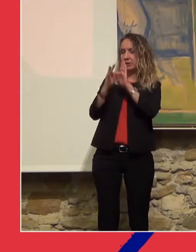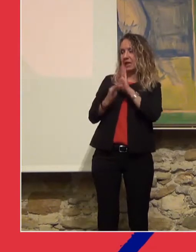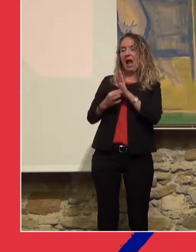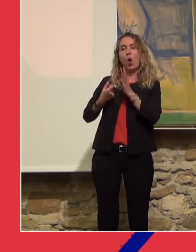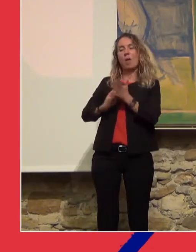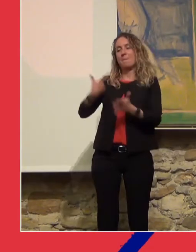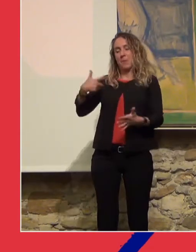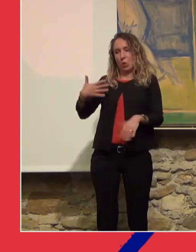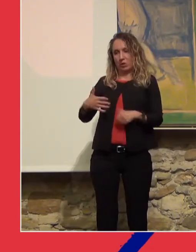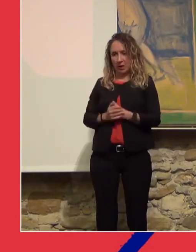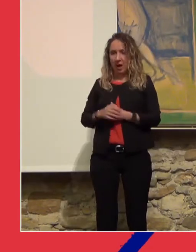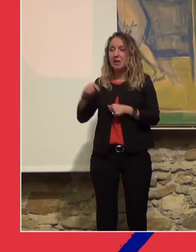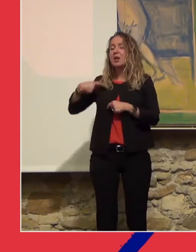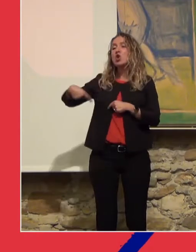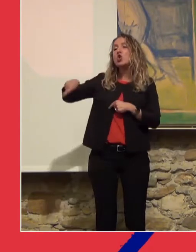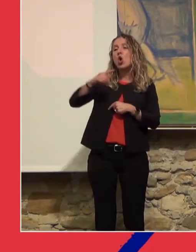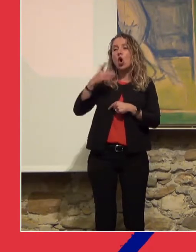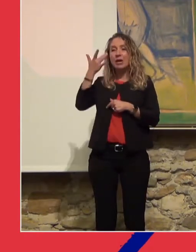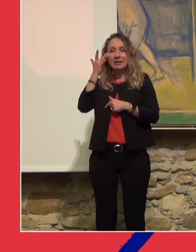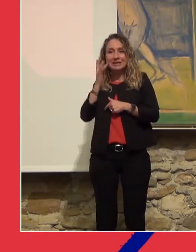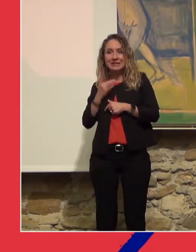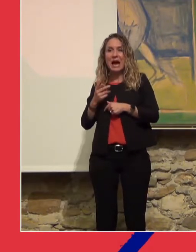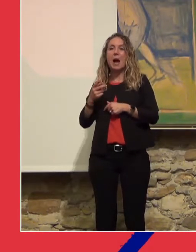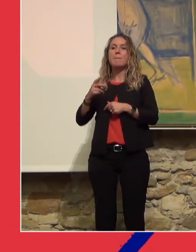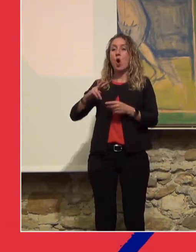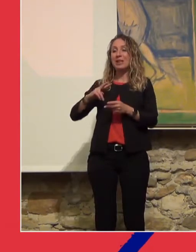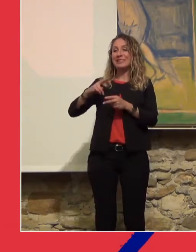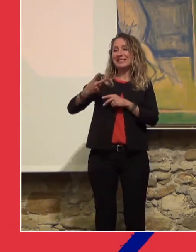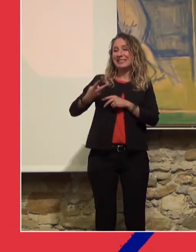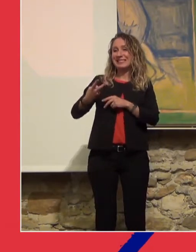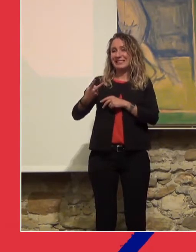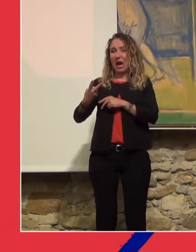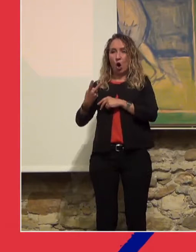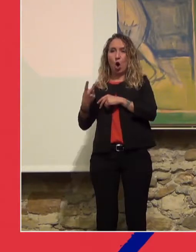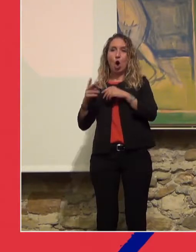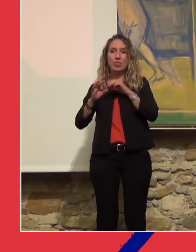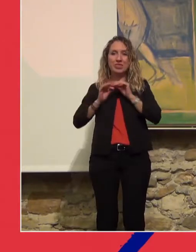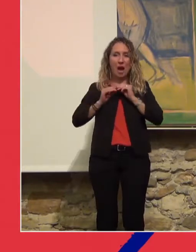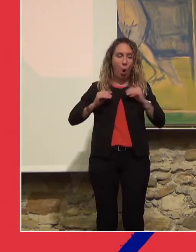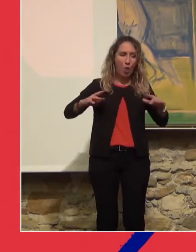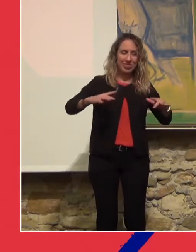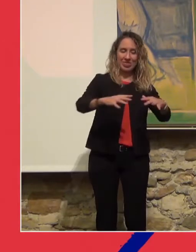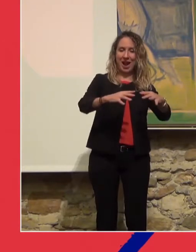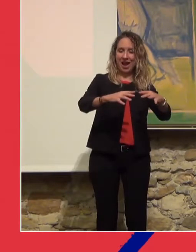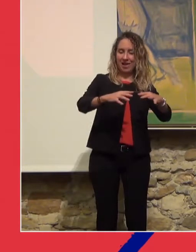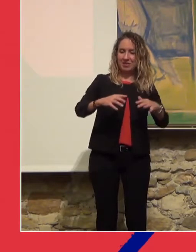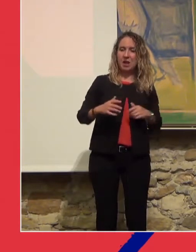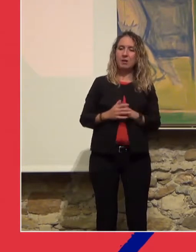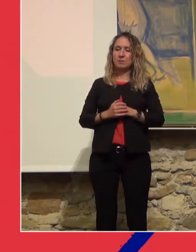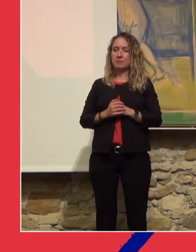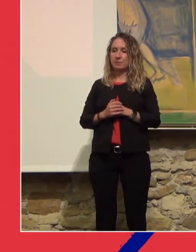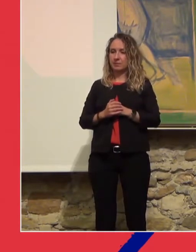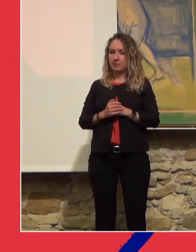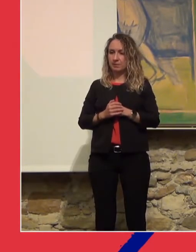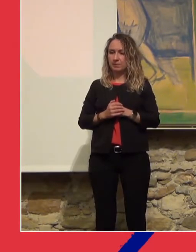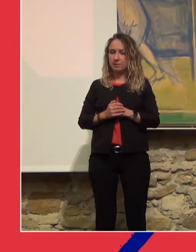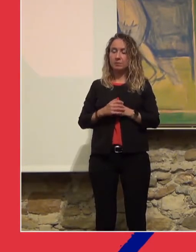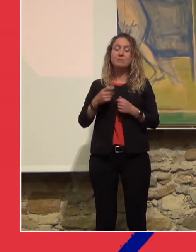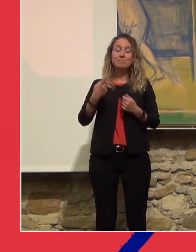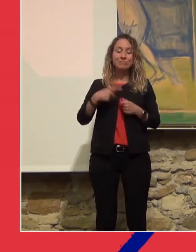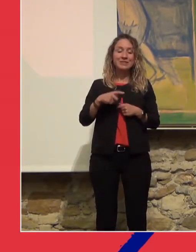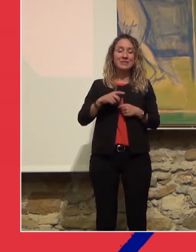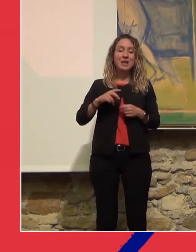ondata, l'arrivo di una pandemia inarrestabile che in ogni momento, Dio non voglia, potrebbe